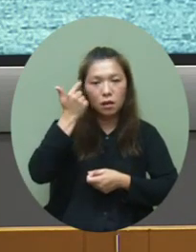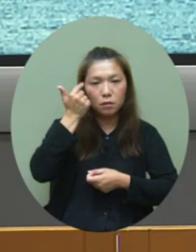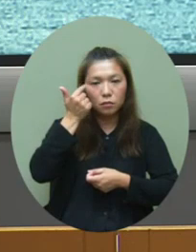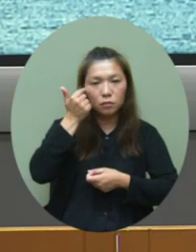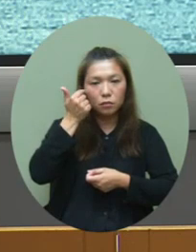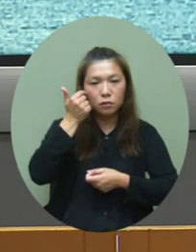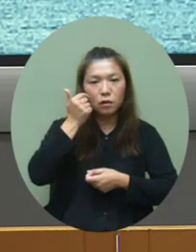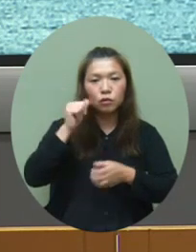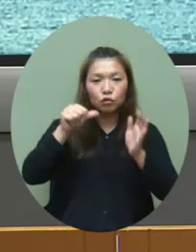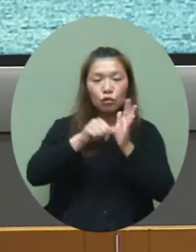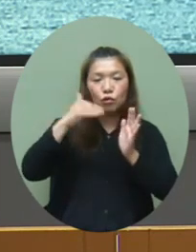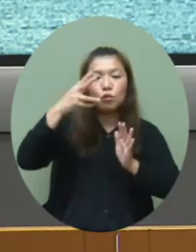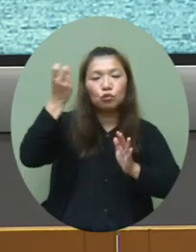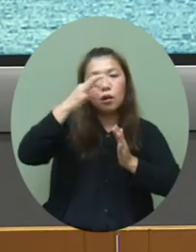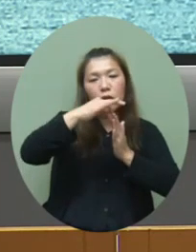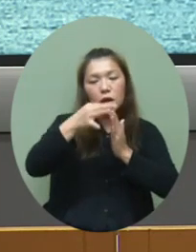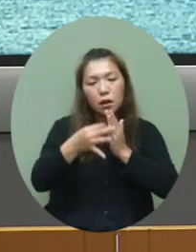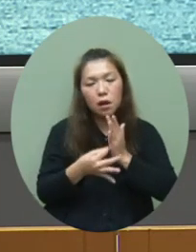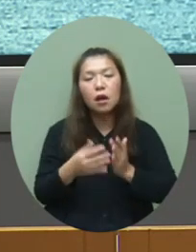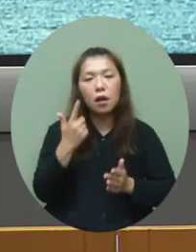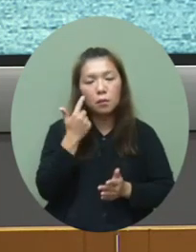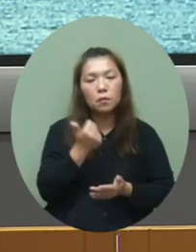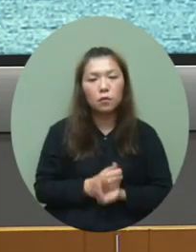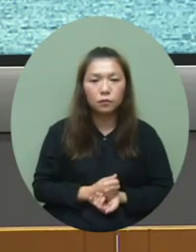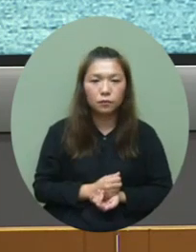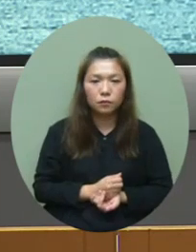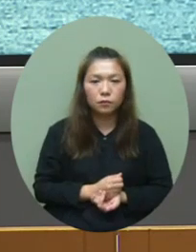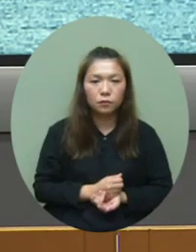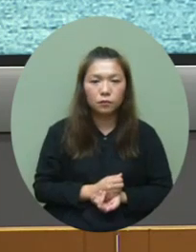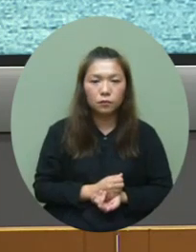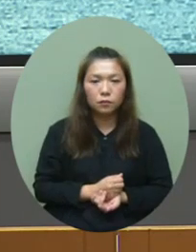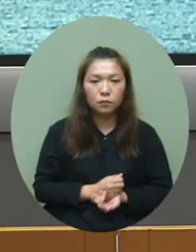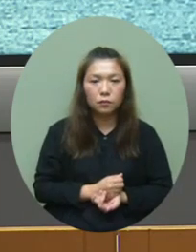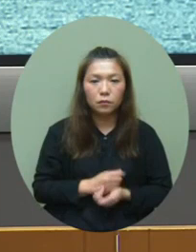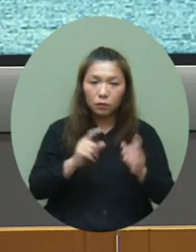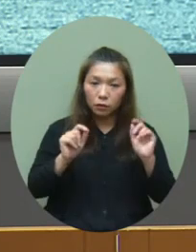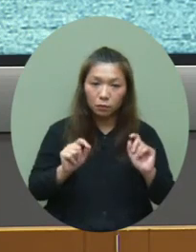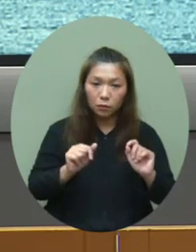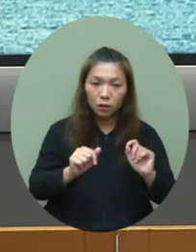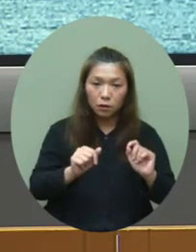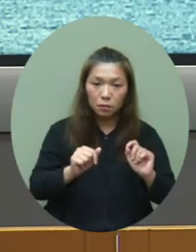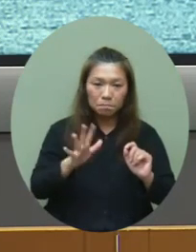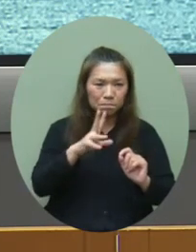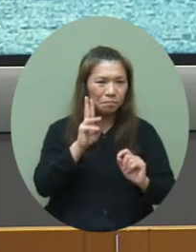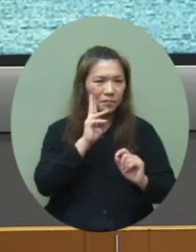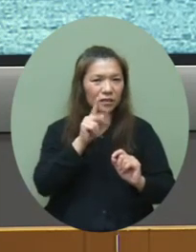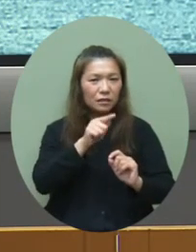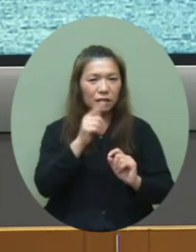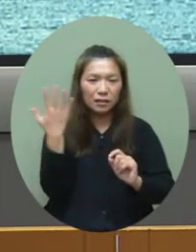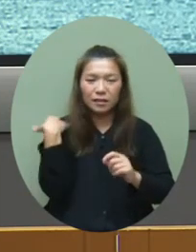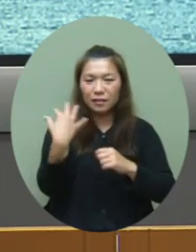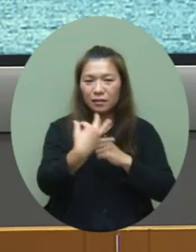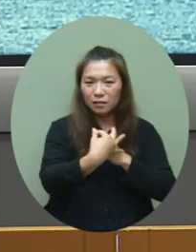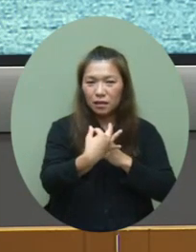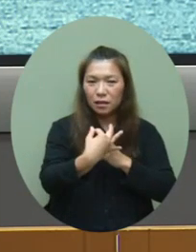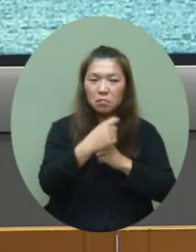有一個高峰，然後跌翻落嚟啦。咁至於嗰個點解會唔似第三波嗰時